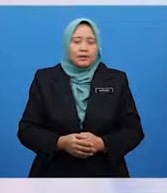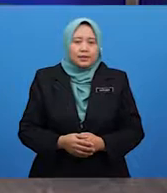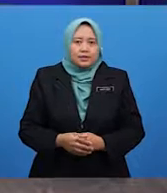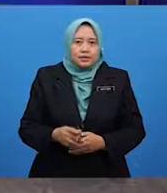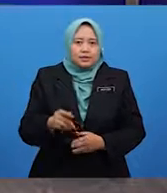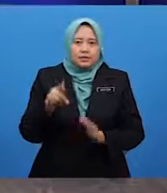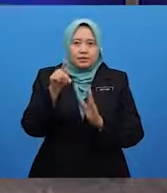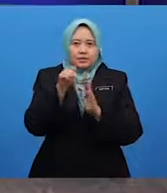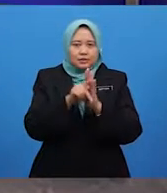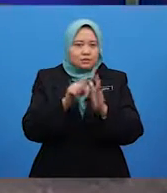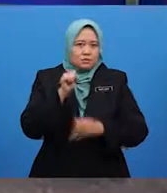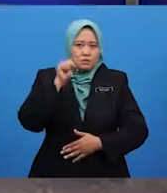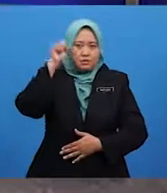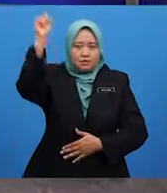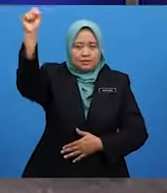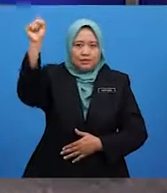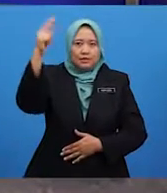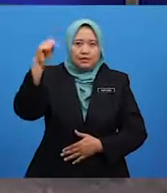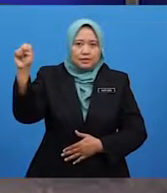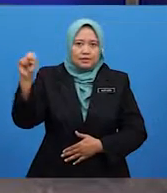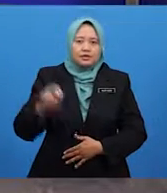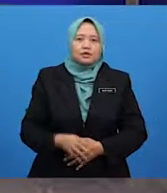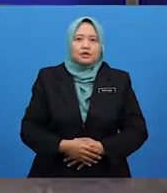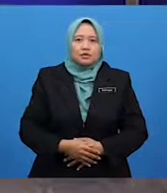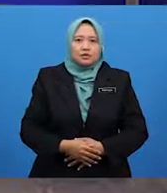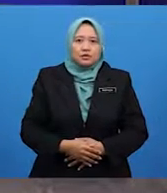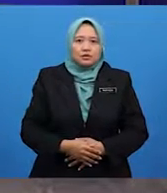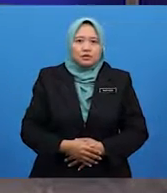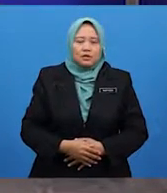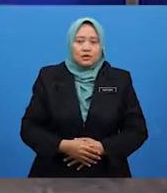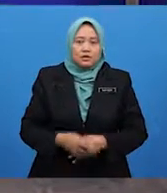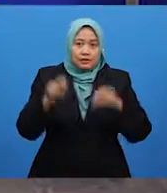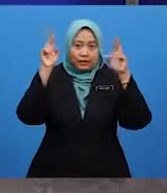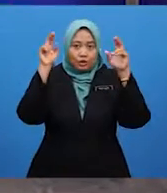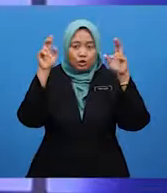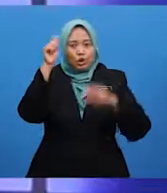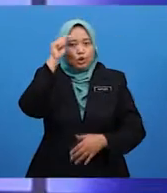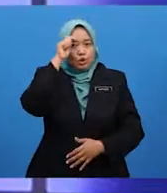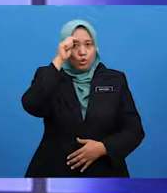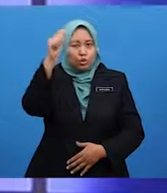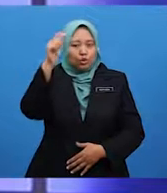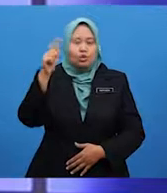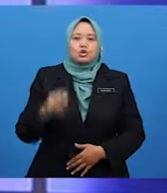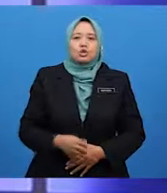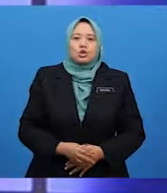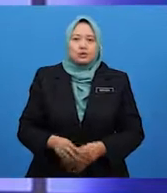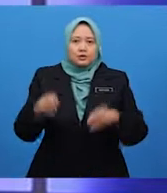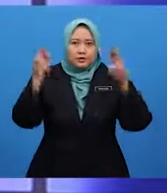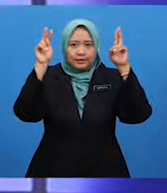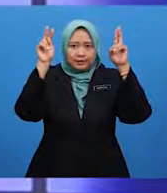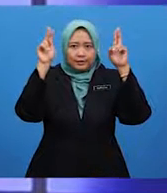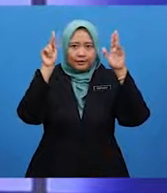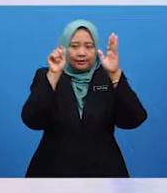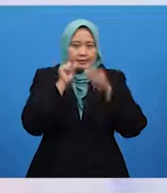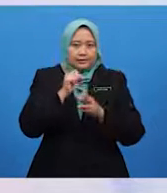kajian ini merujuk kepada tokoh kemerdekaan. Ya, Cikgu Don. Okey, baik. Jadi sebelum itu, kepada